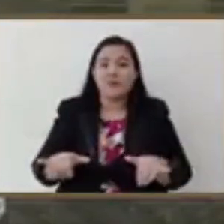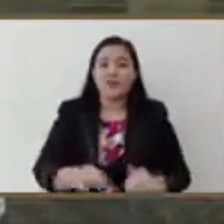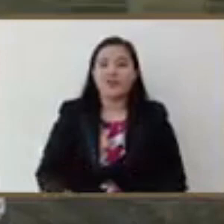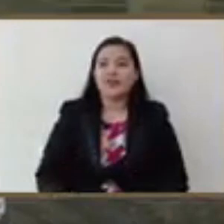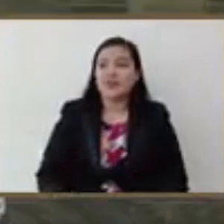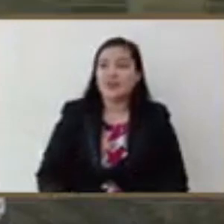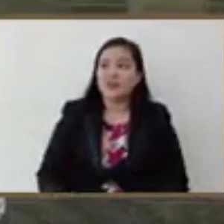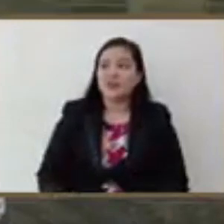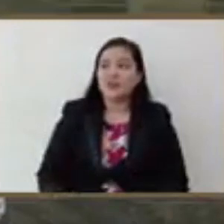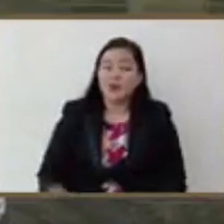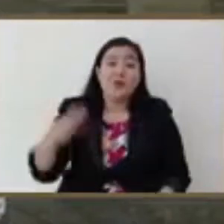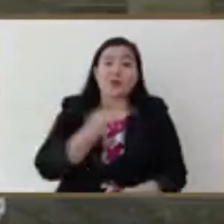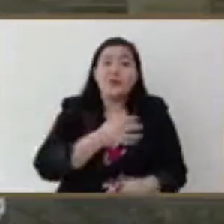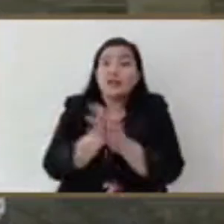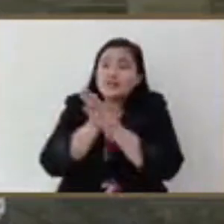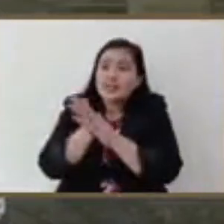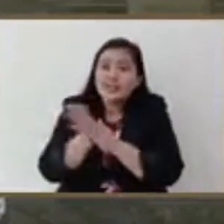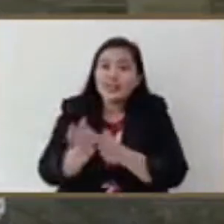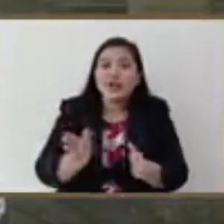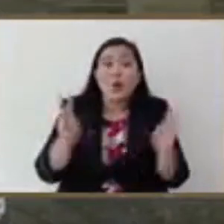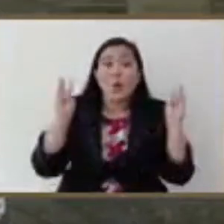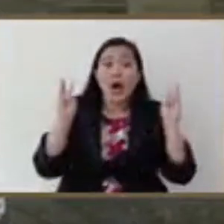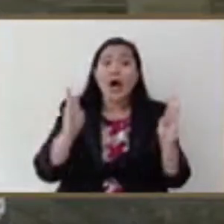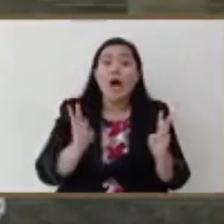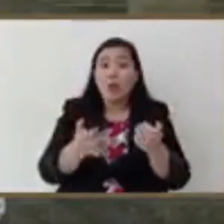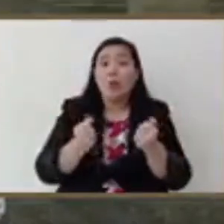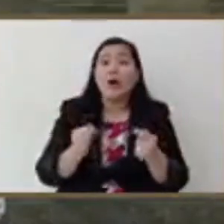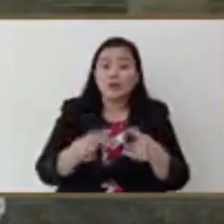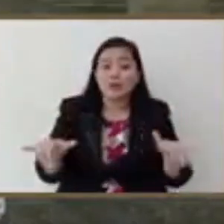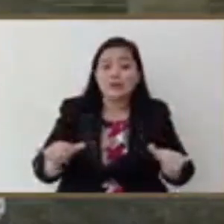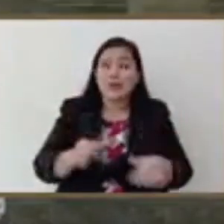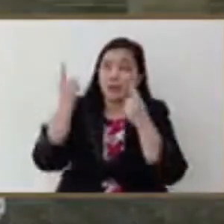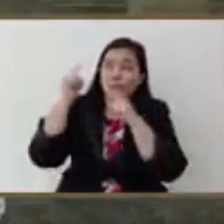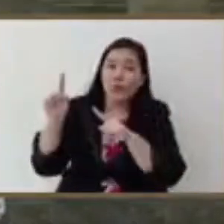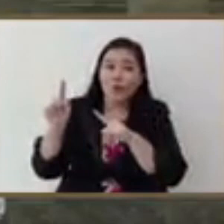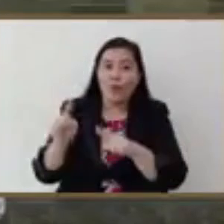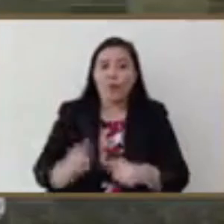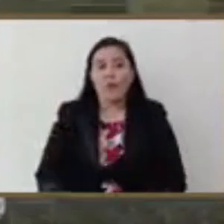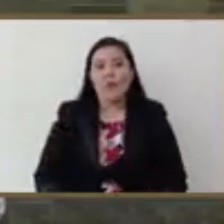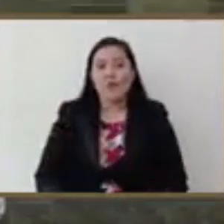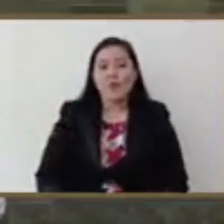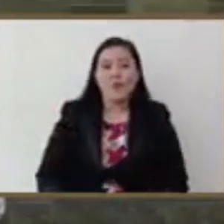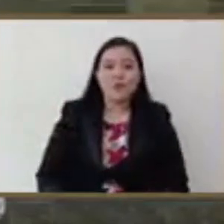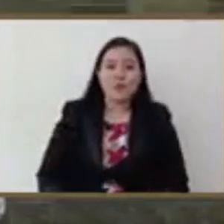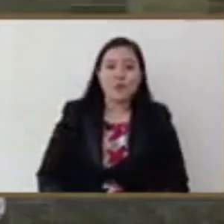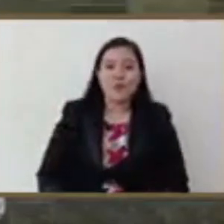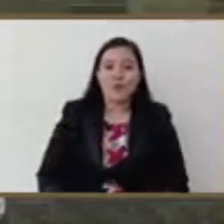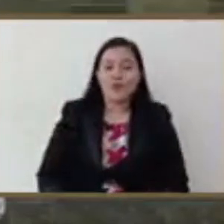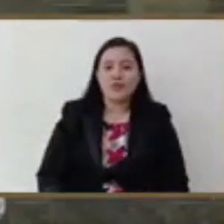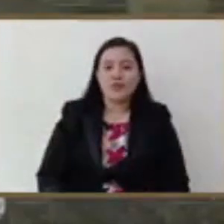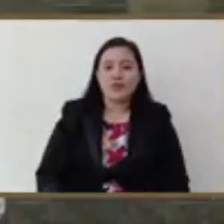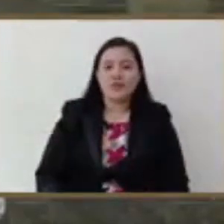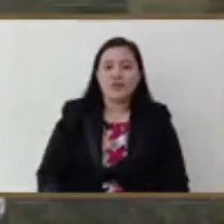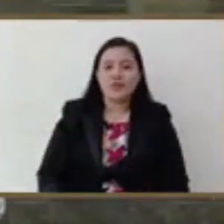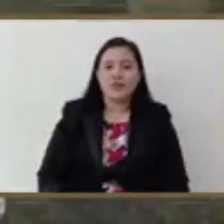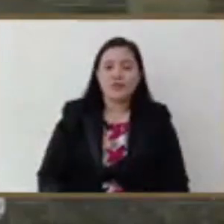ang lapit lang, ang bilis, kahit mag-uwian ka. Saan nga yun? Excited na excited ka. Do you understand